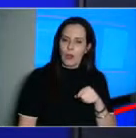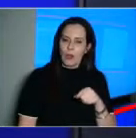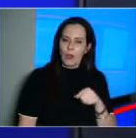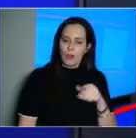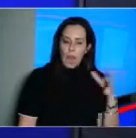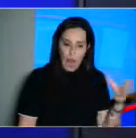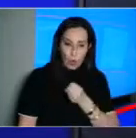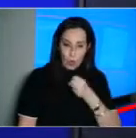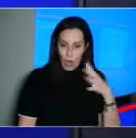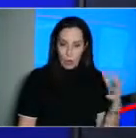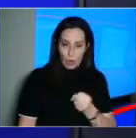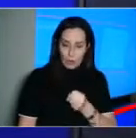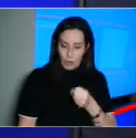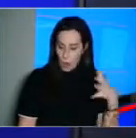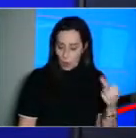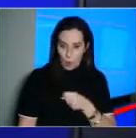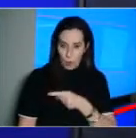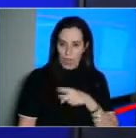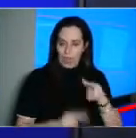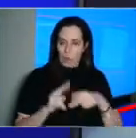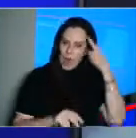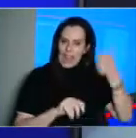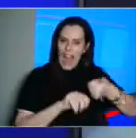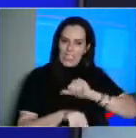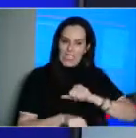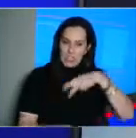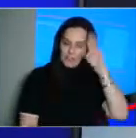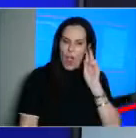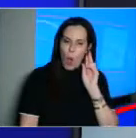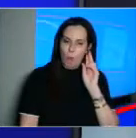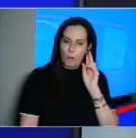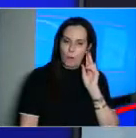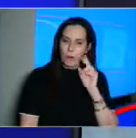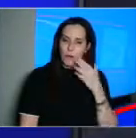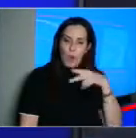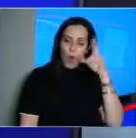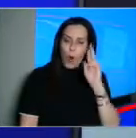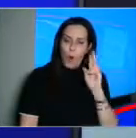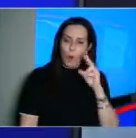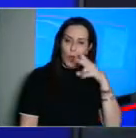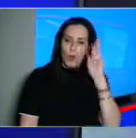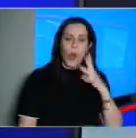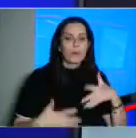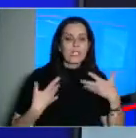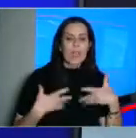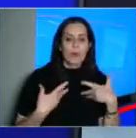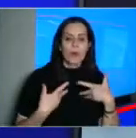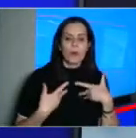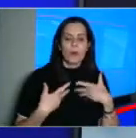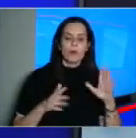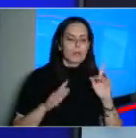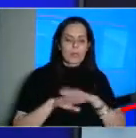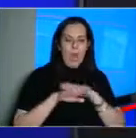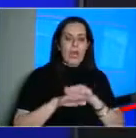שלקחו אותם, לקחו אותם, אספו אותם ולקחו אותם לטיפולי גזזת, וההורים, הם מתארות שם, ההורים סמכו על